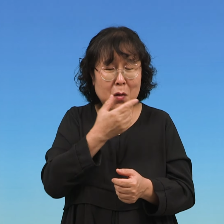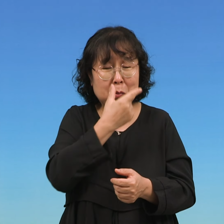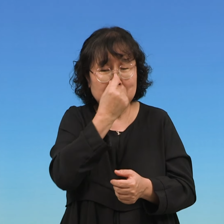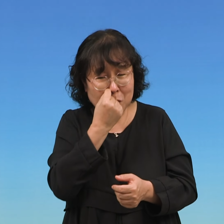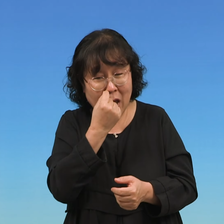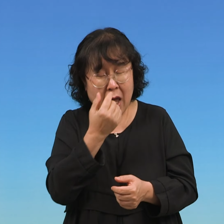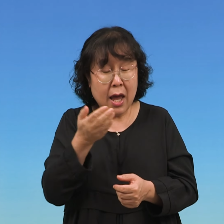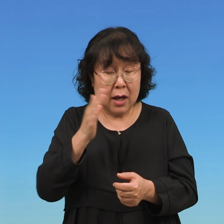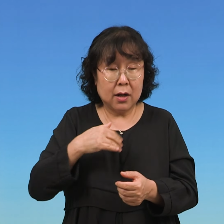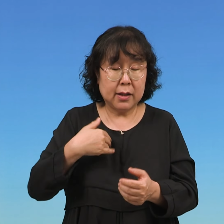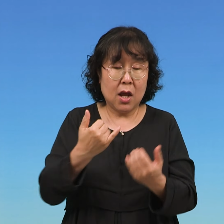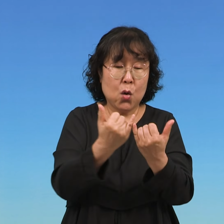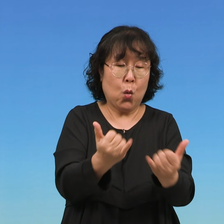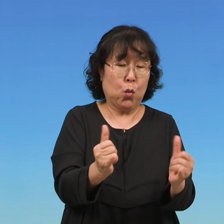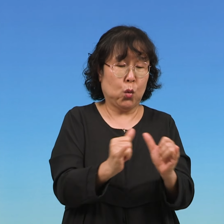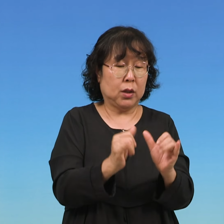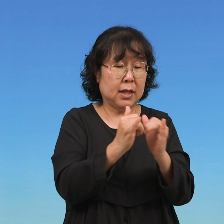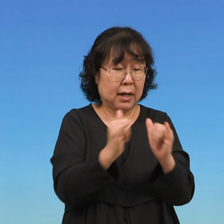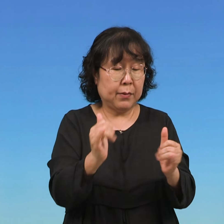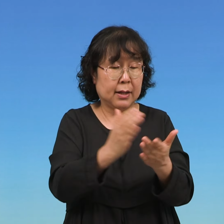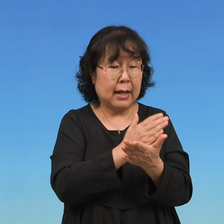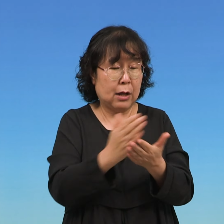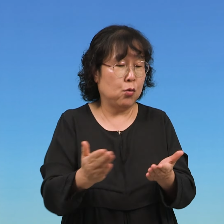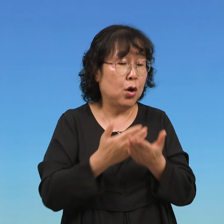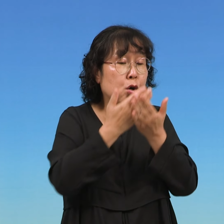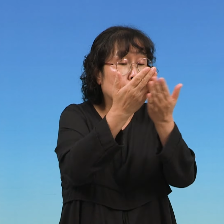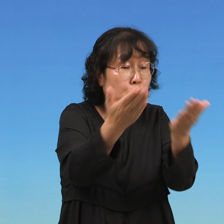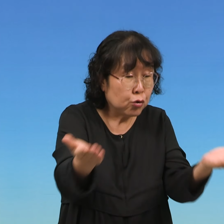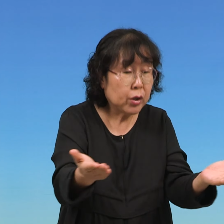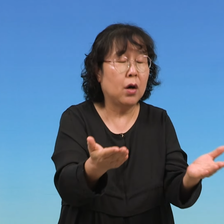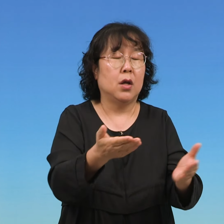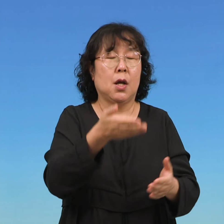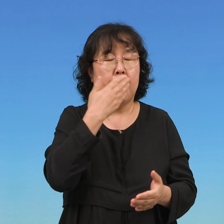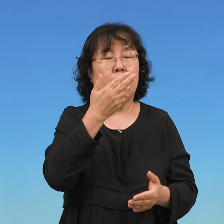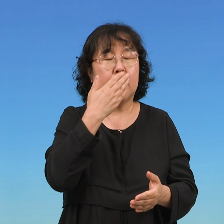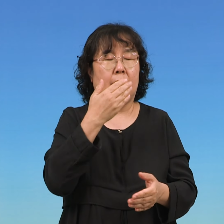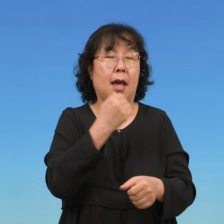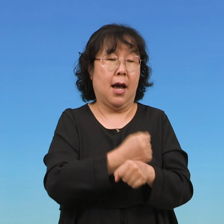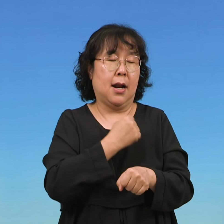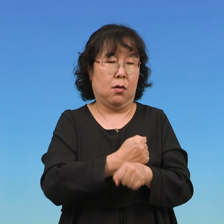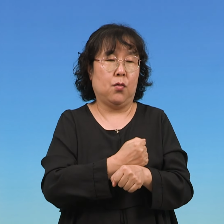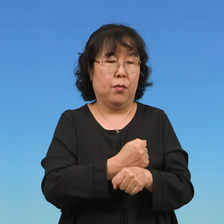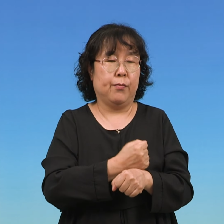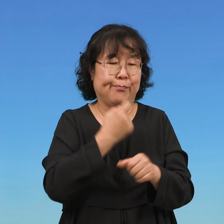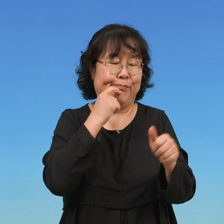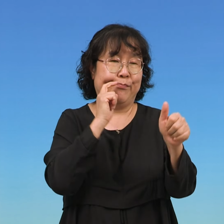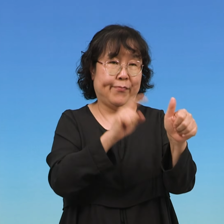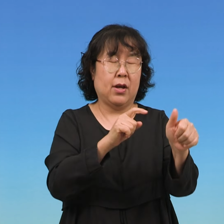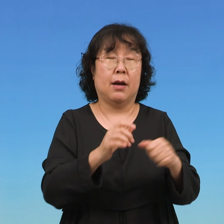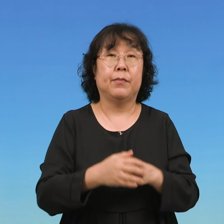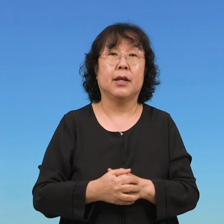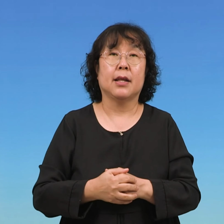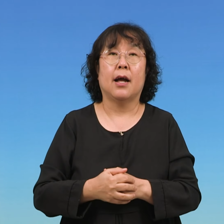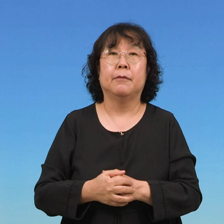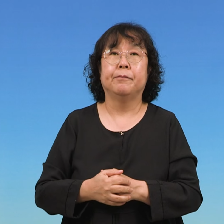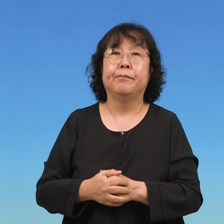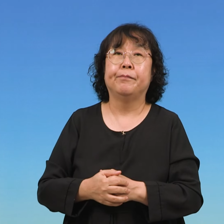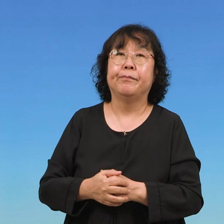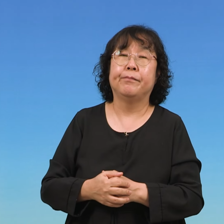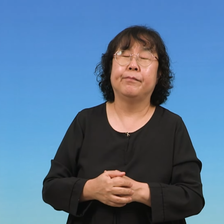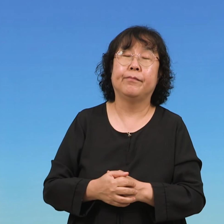그것을 그 공동체 사람들에게 나누어서 먹게 하라는 거예요 그래서 그